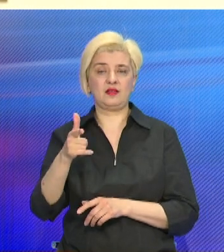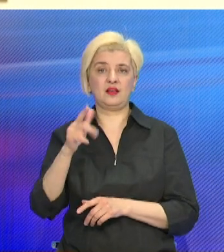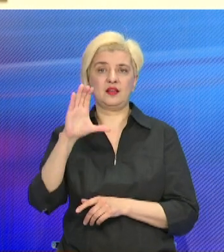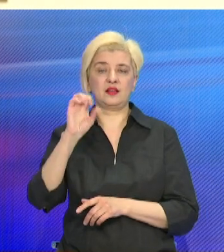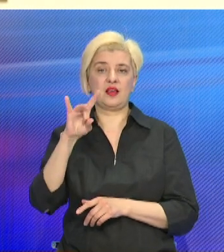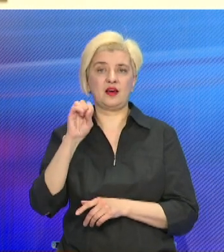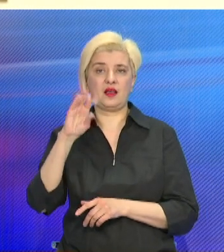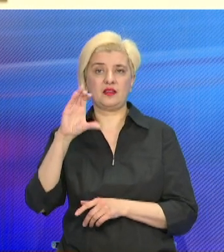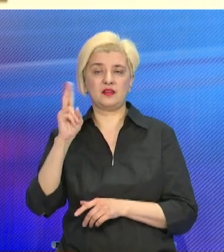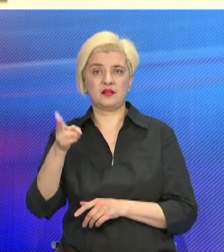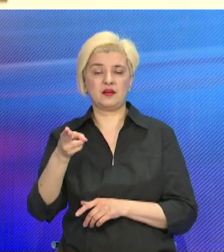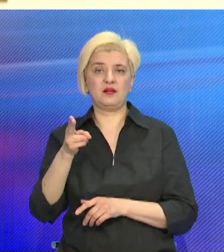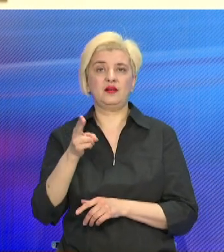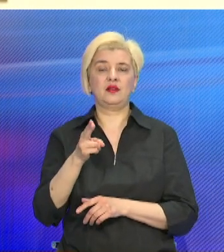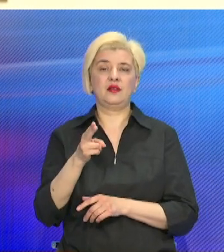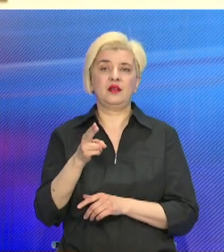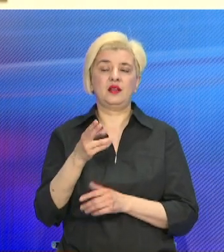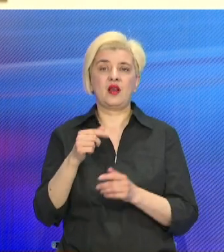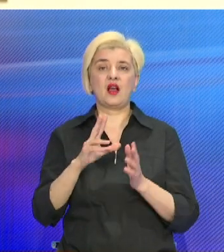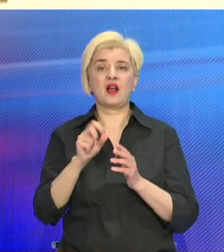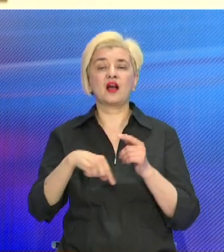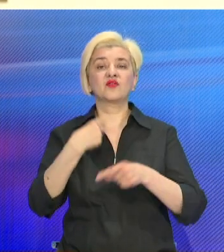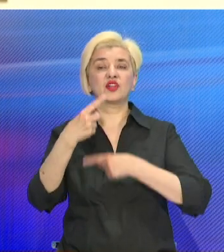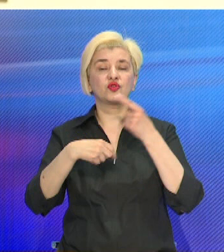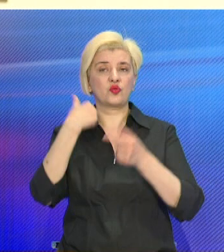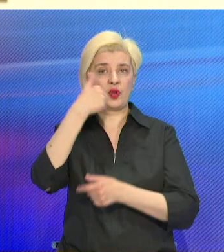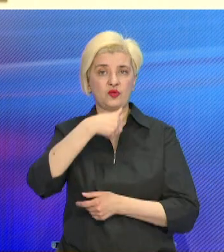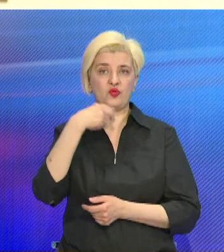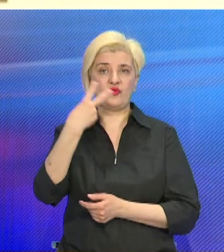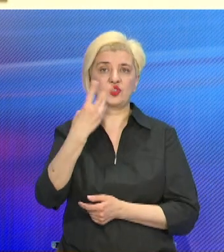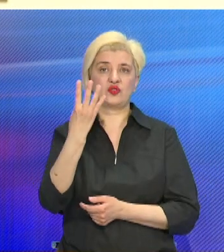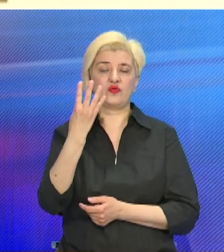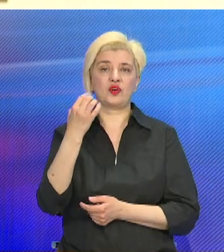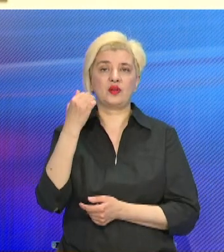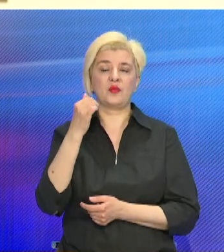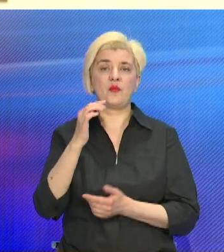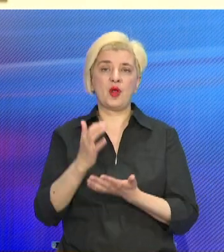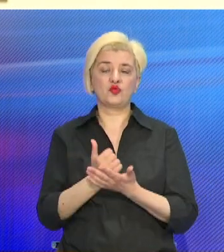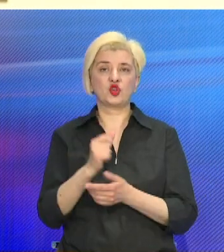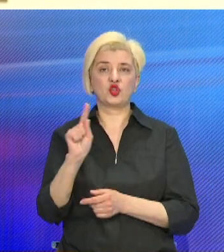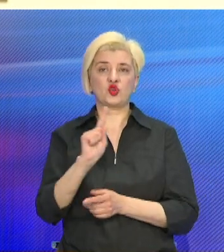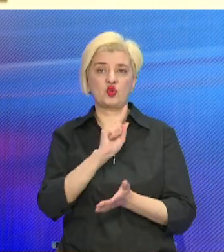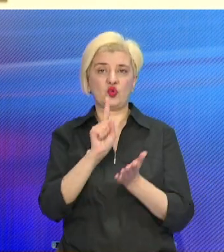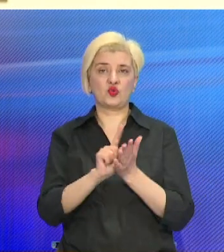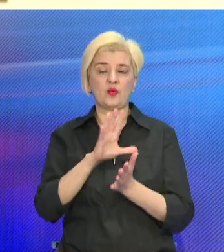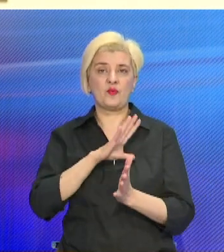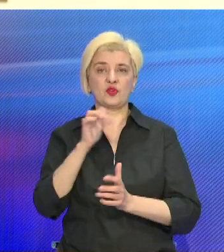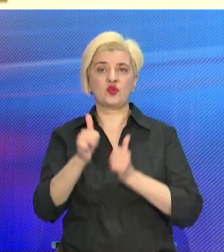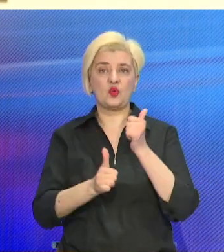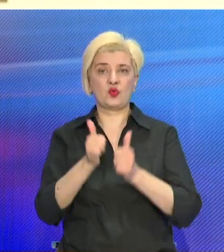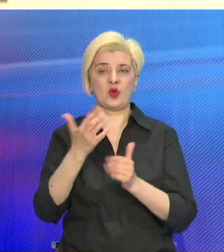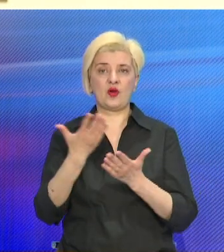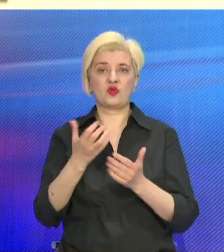году. Поэтому как в дальнейшем, вот в следующем году, в 24-м, получается, что должен быть конкурс